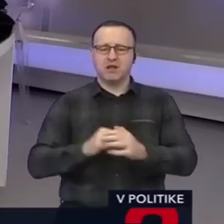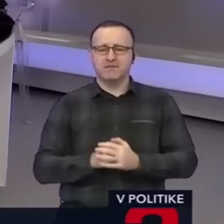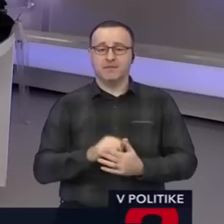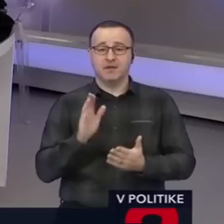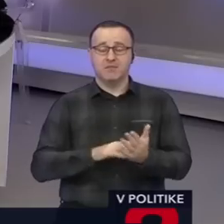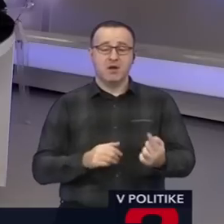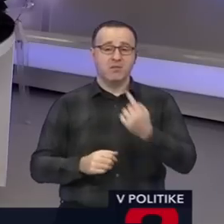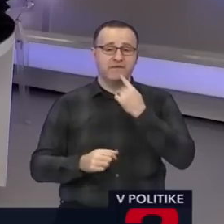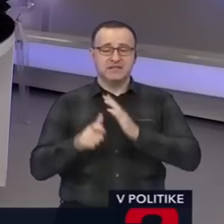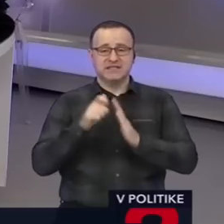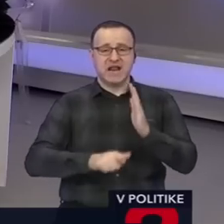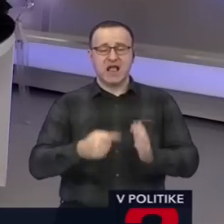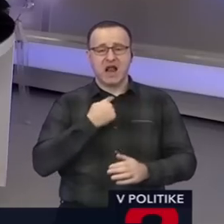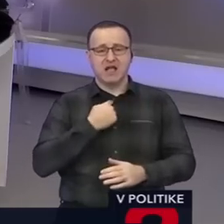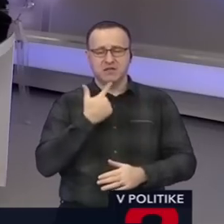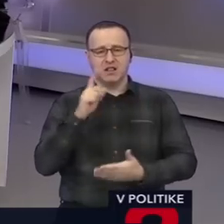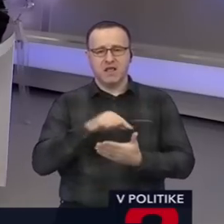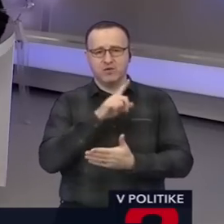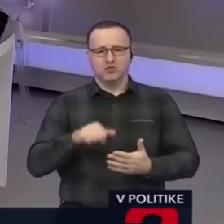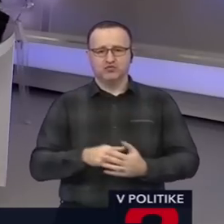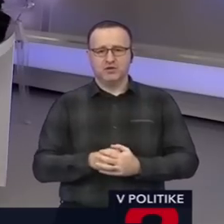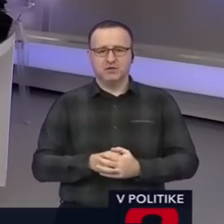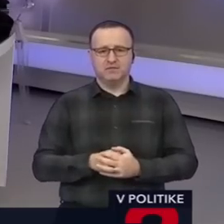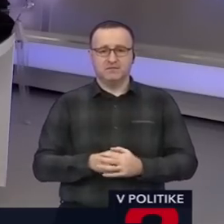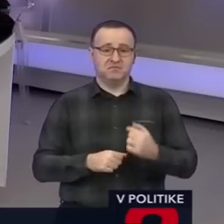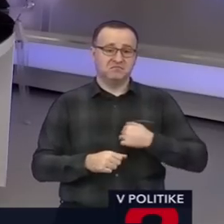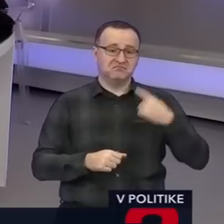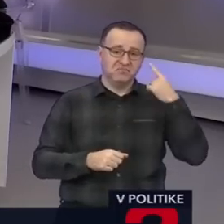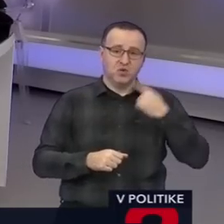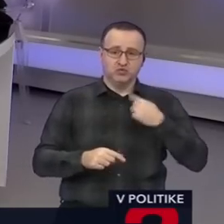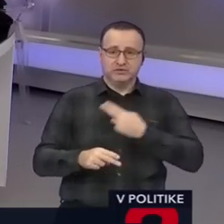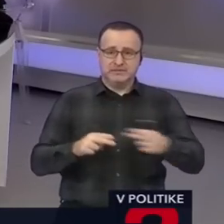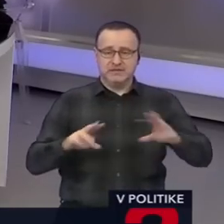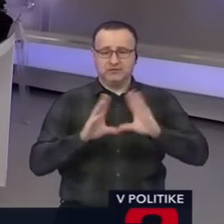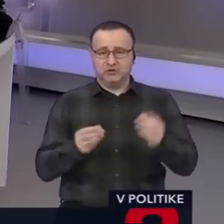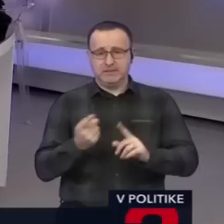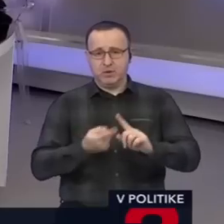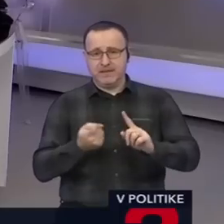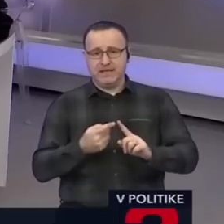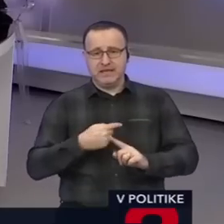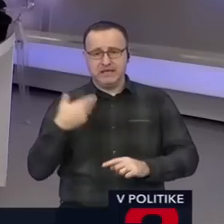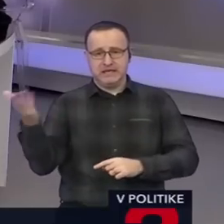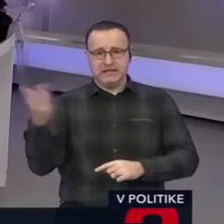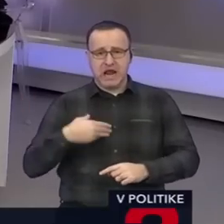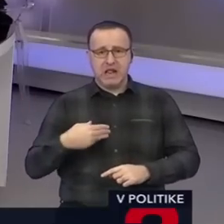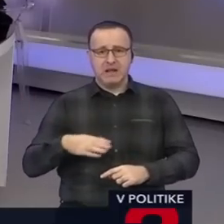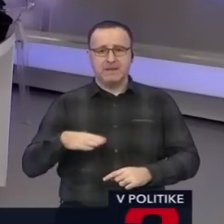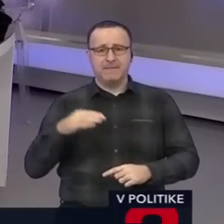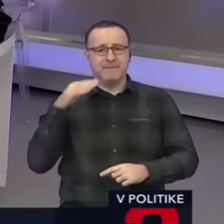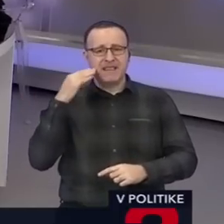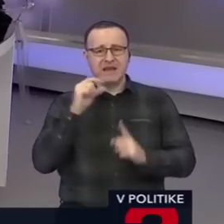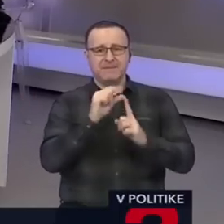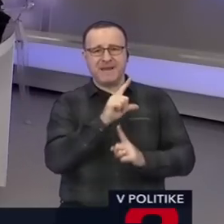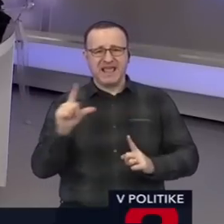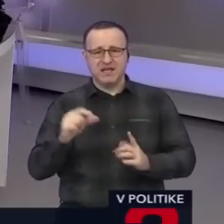hlas sociálna demokracia to nevylúčil. To som chcel dodať, že ja predpokladám, že keďže sme naplnili všetky tie podmienky, ktoré si dal Peter Pellegrini, to znamená, že ani nebudeme